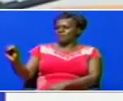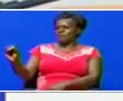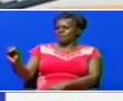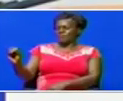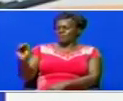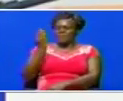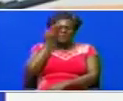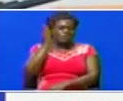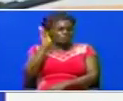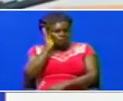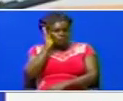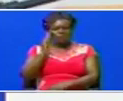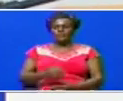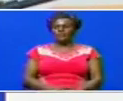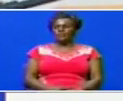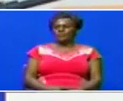Isiolo,